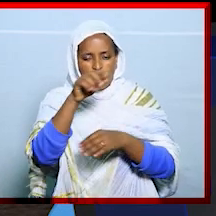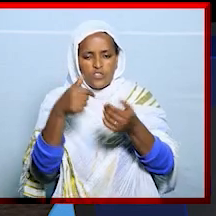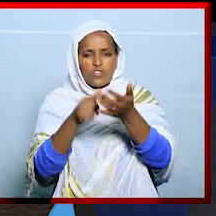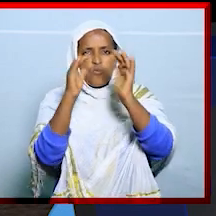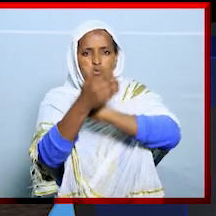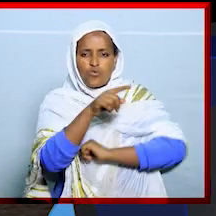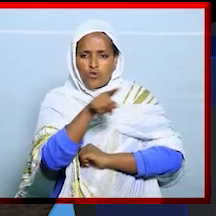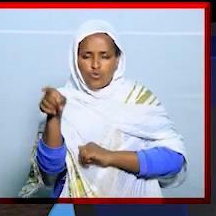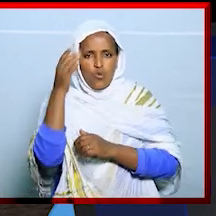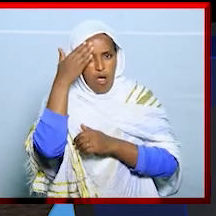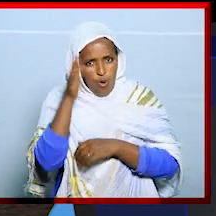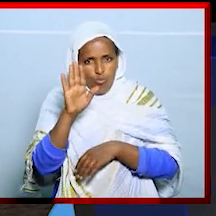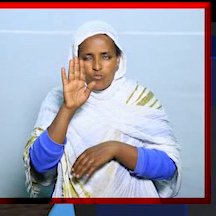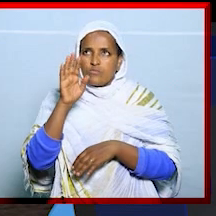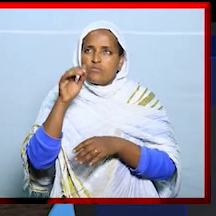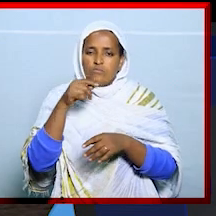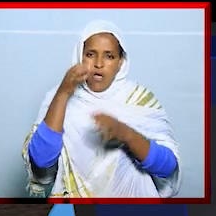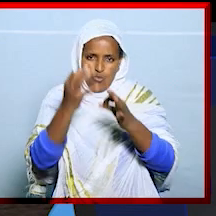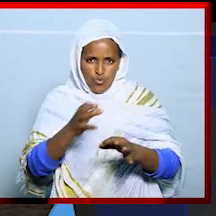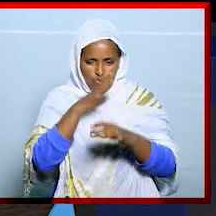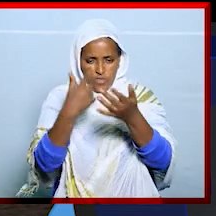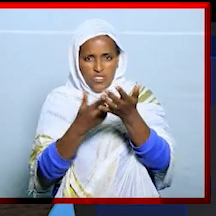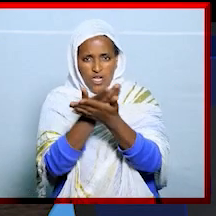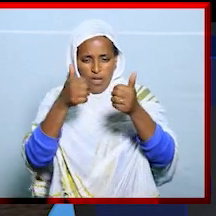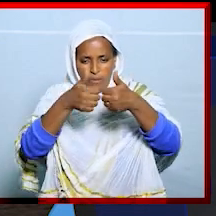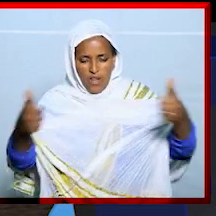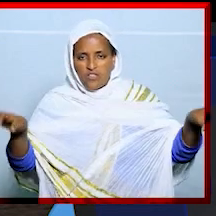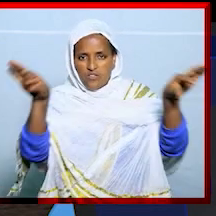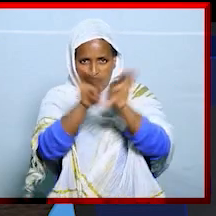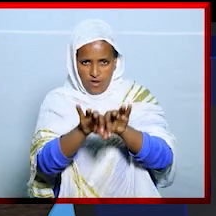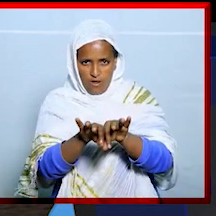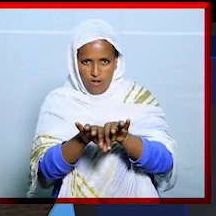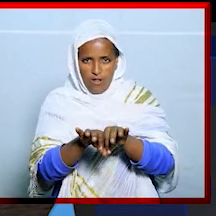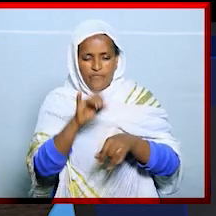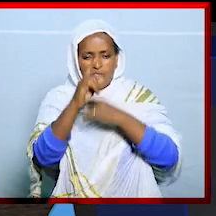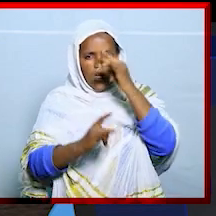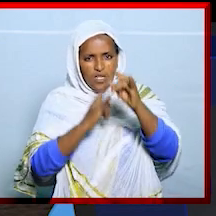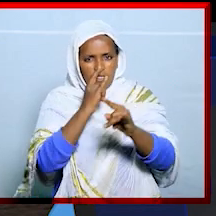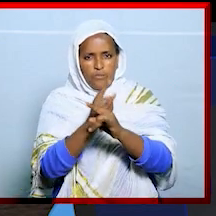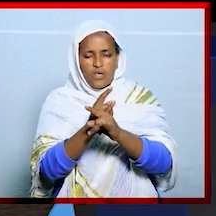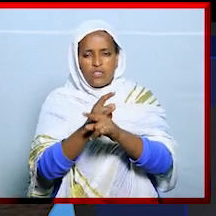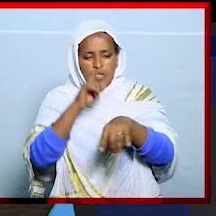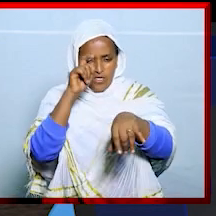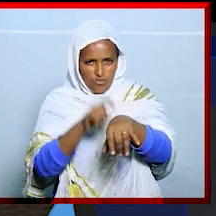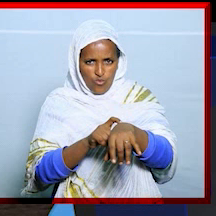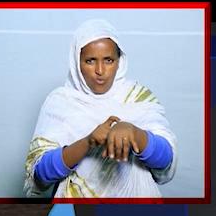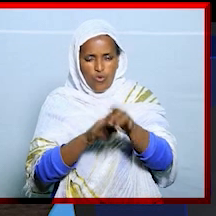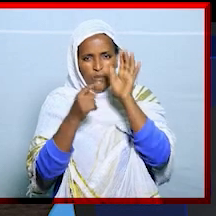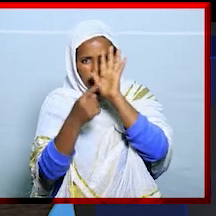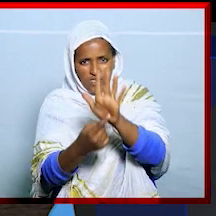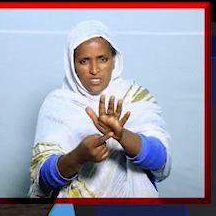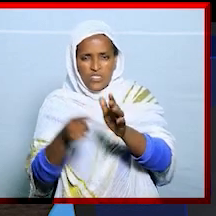ወደፊት ስለሚሆነው ነገር እነሱ አያውቁም፣ እነሱ አይወስኑም። እና እነዚህን ነገሮች መለየት ያስፈልጋል። ለዘመናት፣